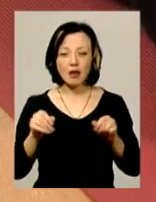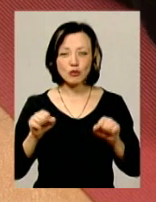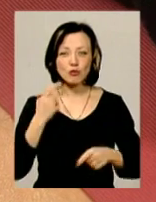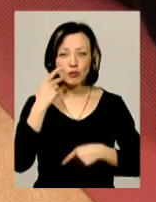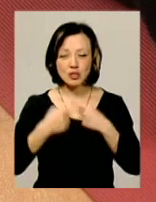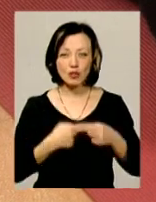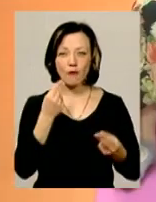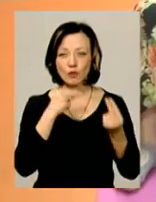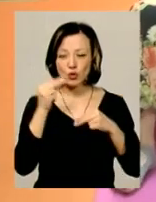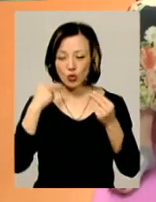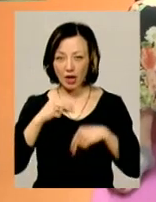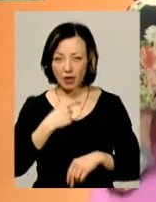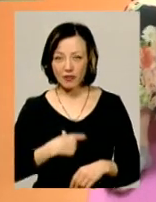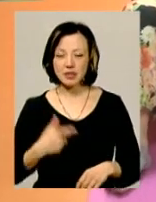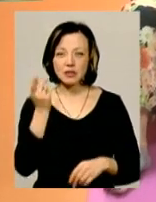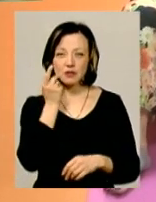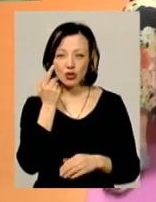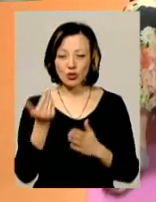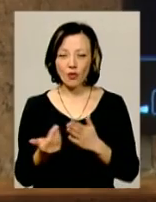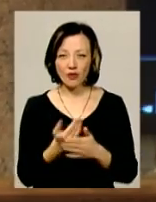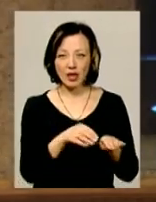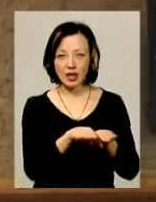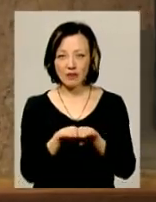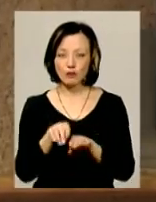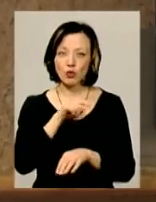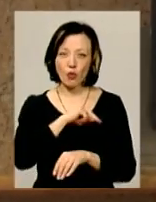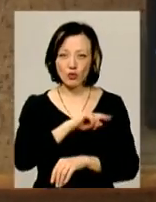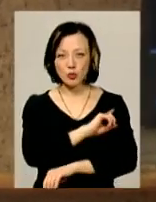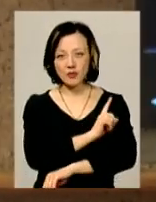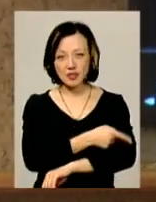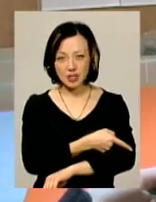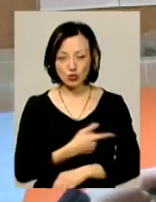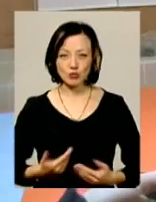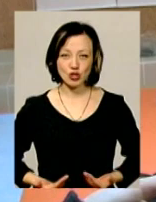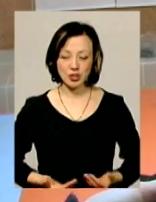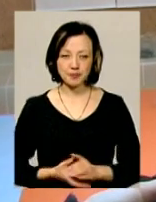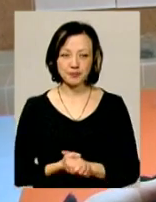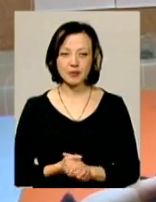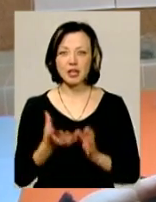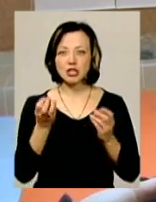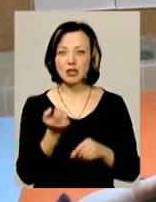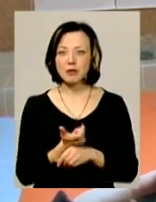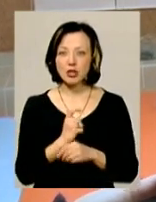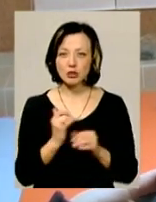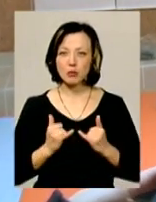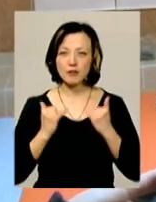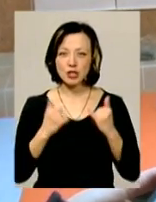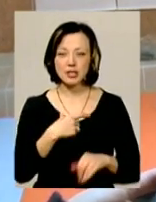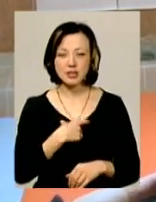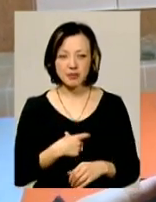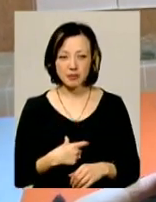постійно вдосконалюватися і щоразу виходити на новий рівень і в духовному, і у фізичному житті. Ще більше поважаєш себе,